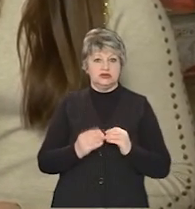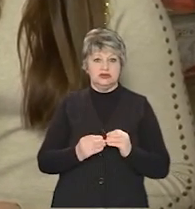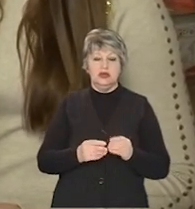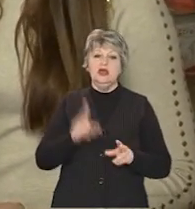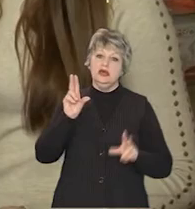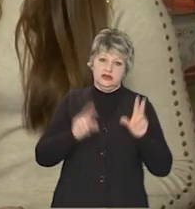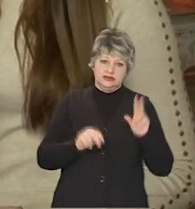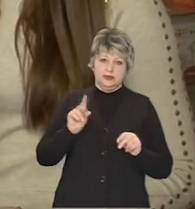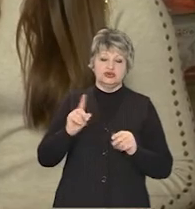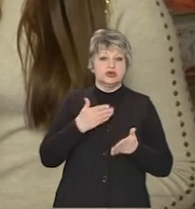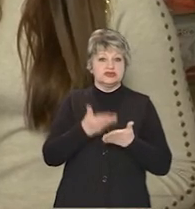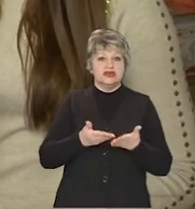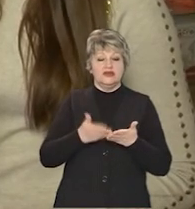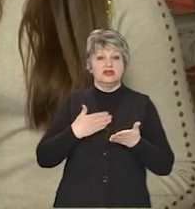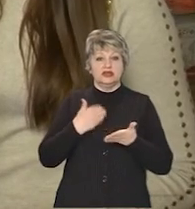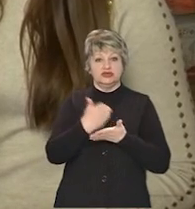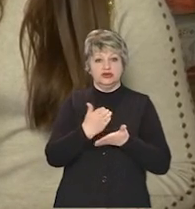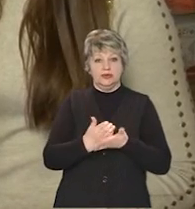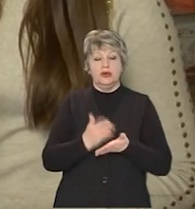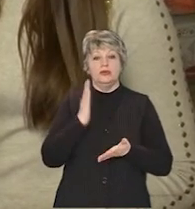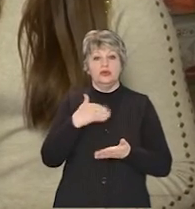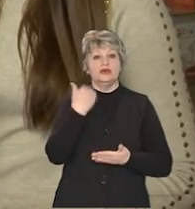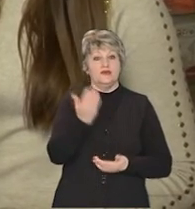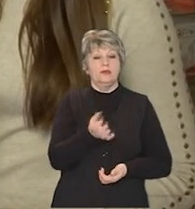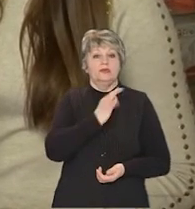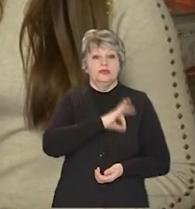результати. Сподіваюсь, що поради нашої програми